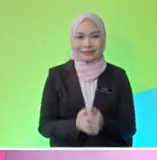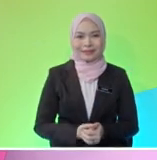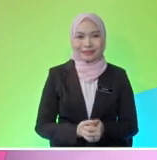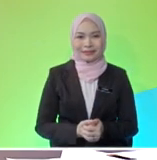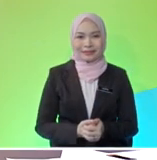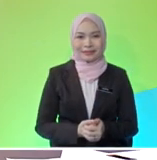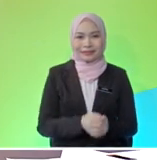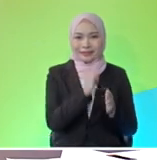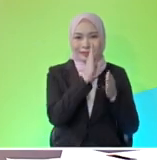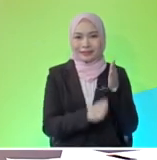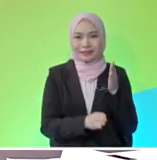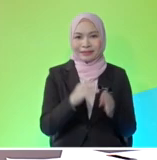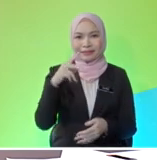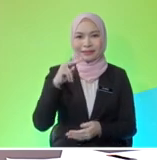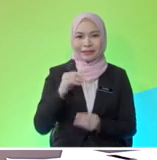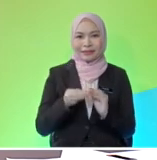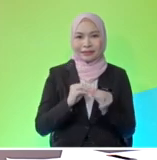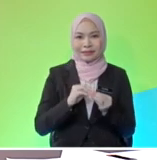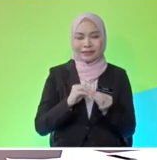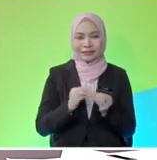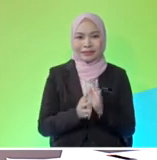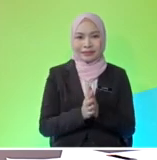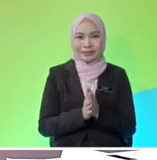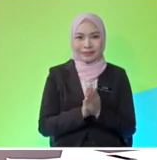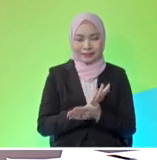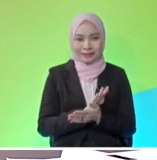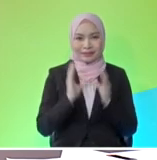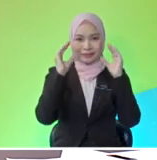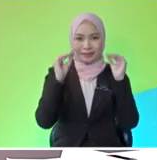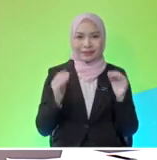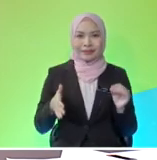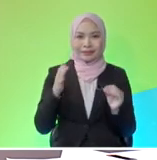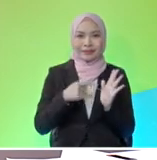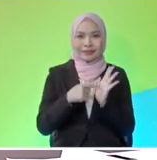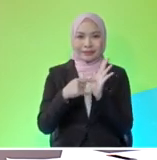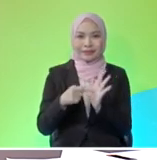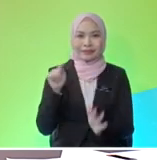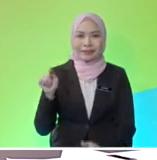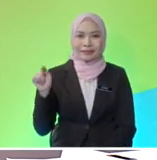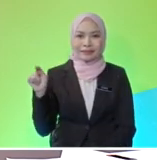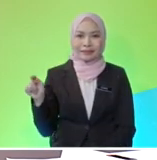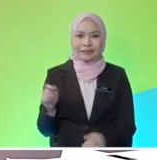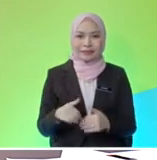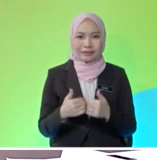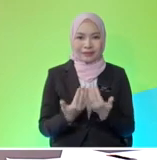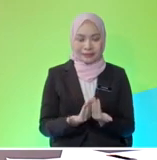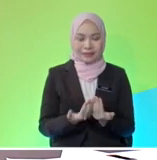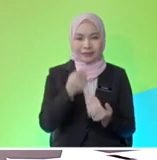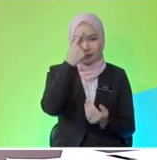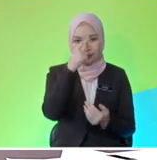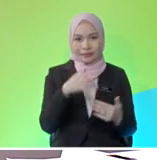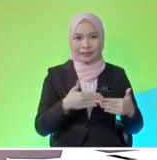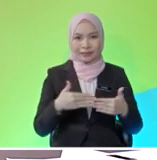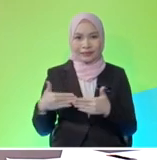ada titik-titik nombor. Jadi, cikgu akan tunjukkan kepada Aiman bagaimana cara untuk